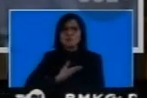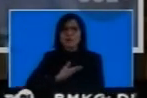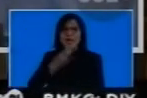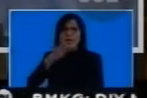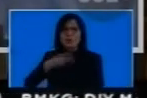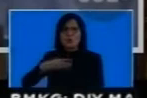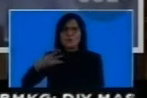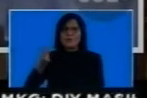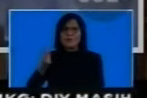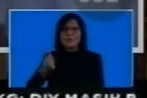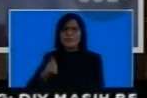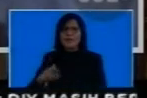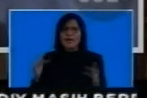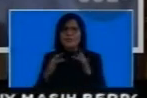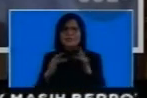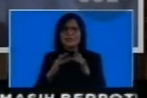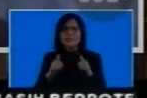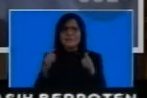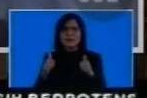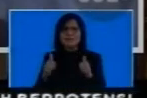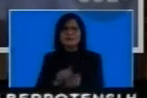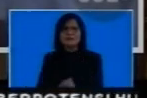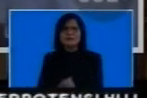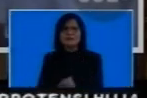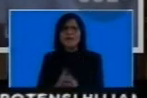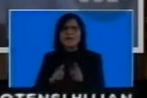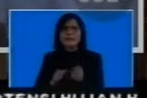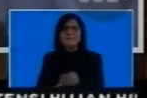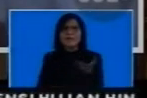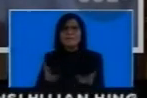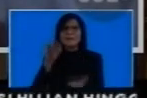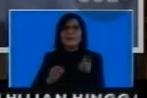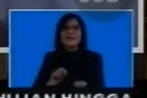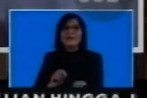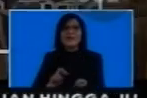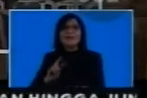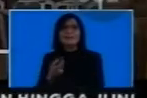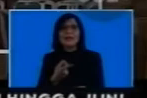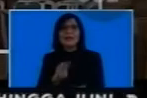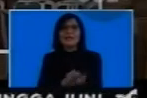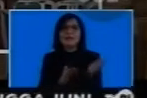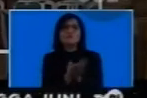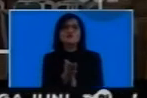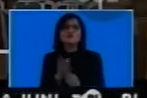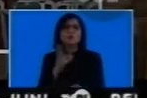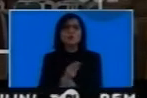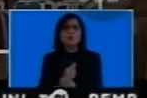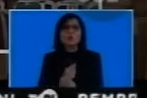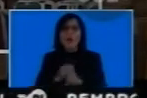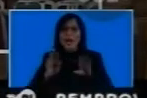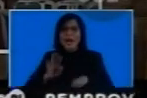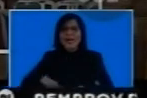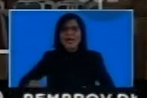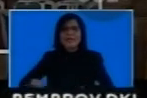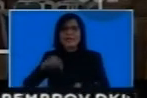yang luar biasa, tapi berbanding terbalik dengan kualitas guru kita. Karena anak-anak zaman